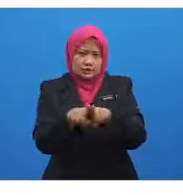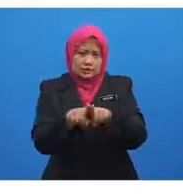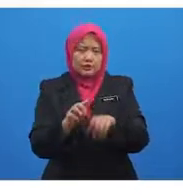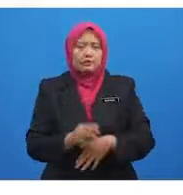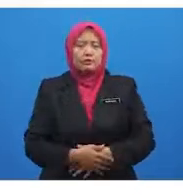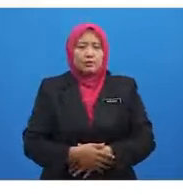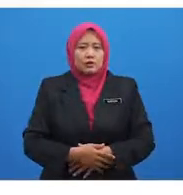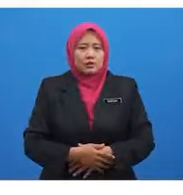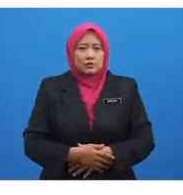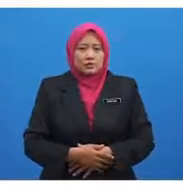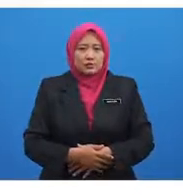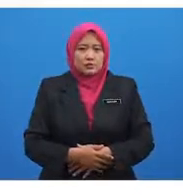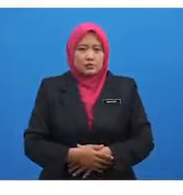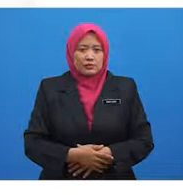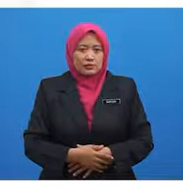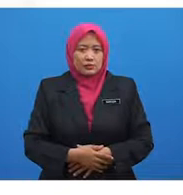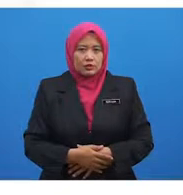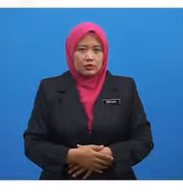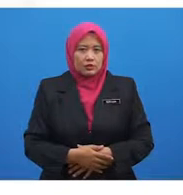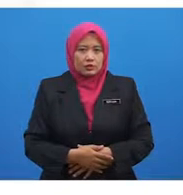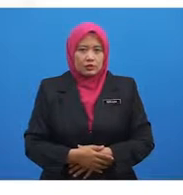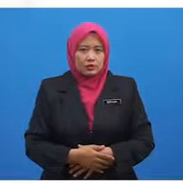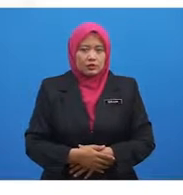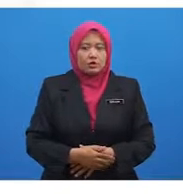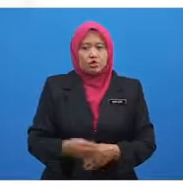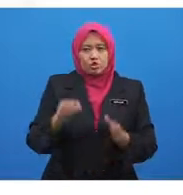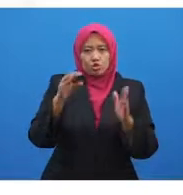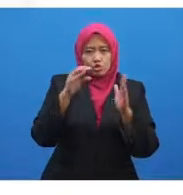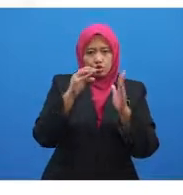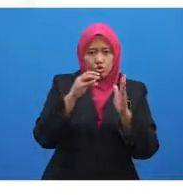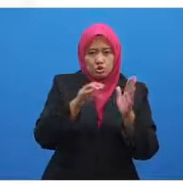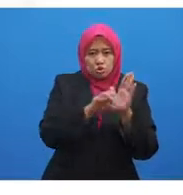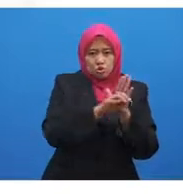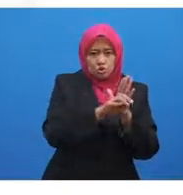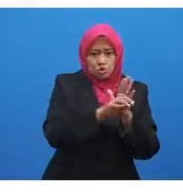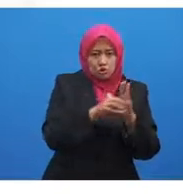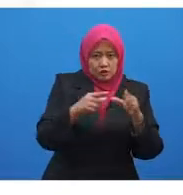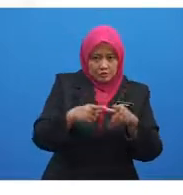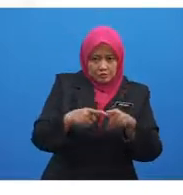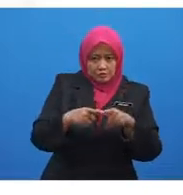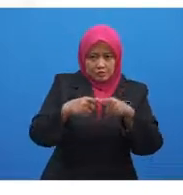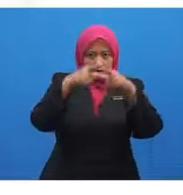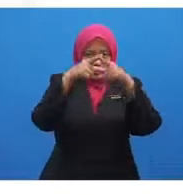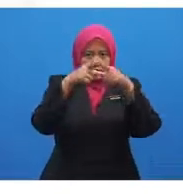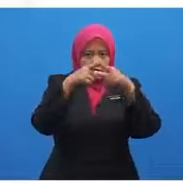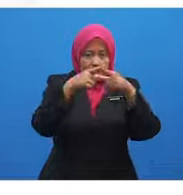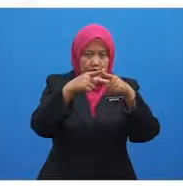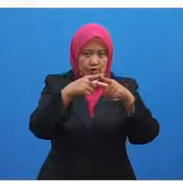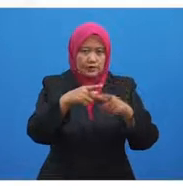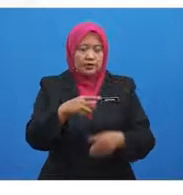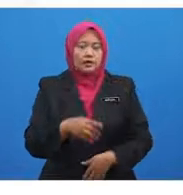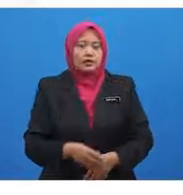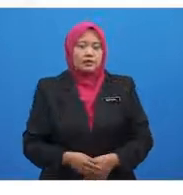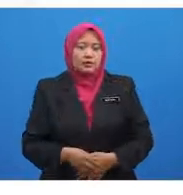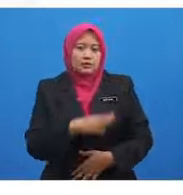kita dapat lihat pada perkataan tiang dan kasau yang digunakan pada awal baris dalam rangkap